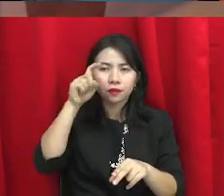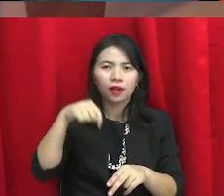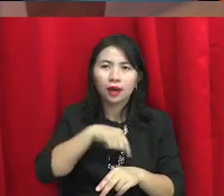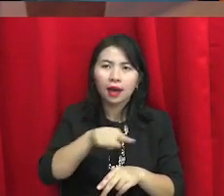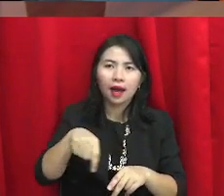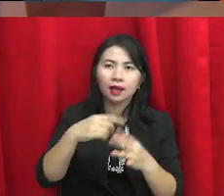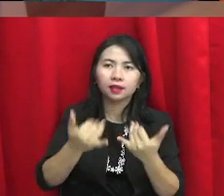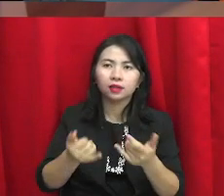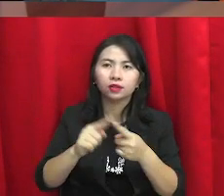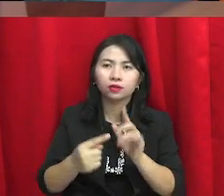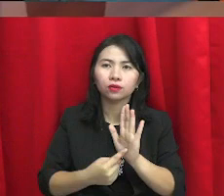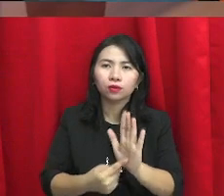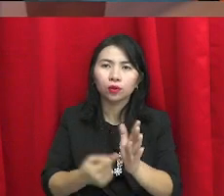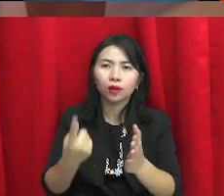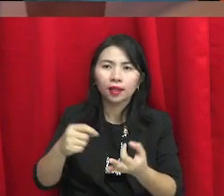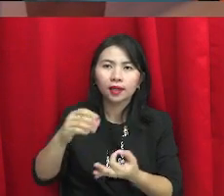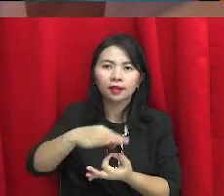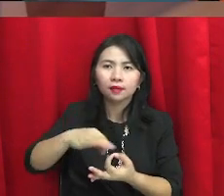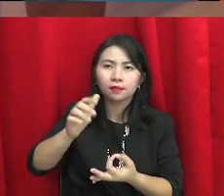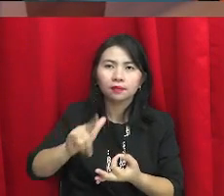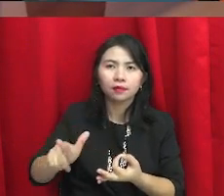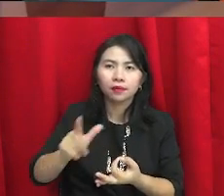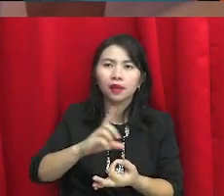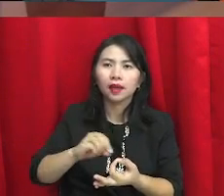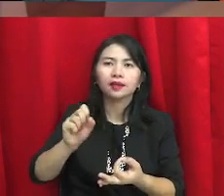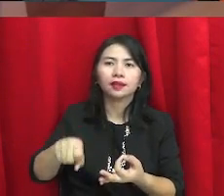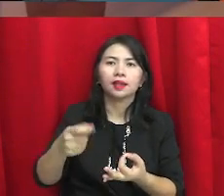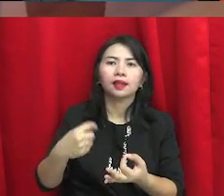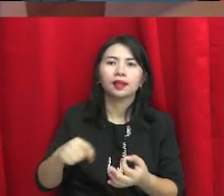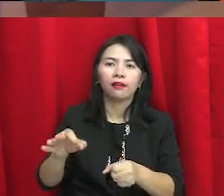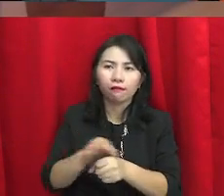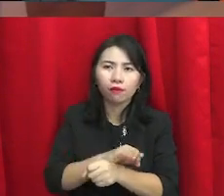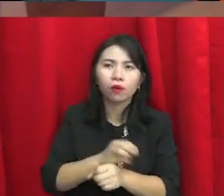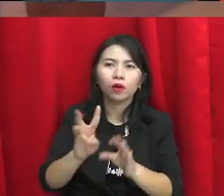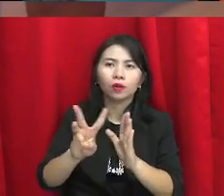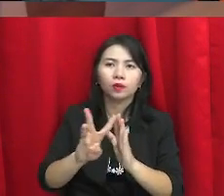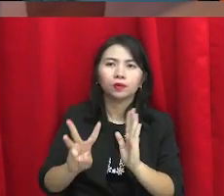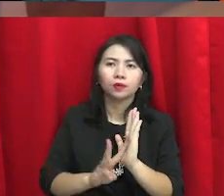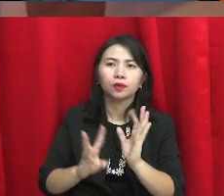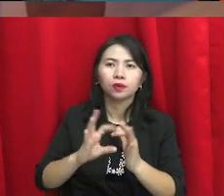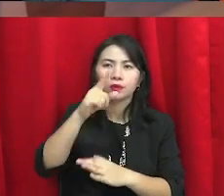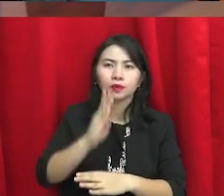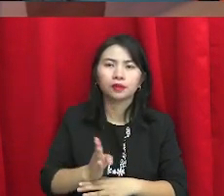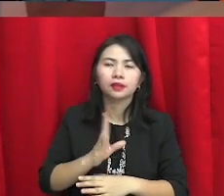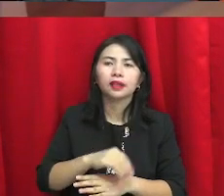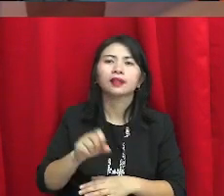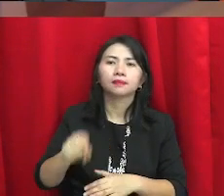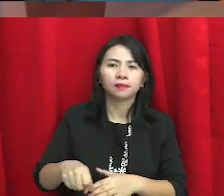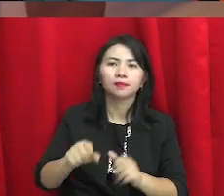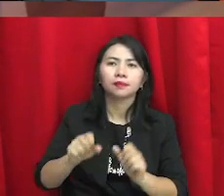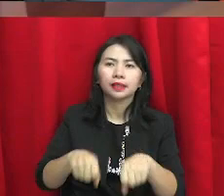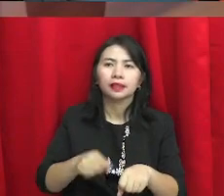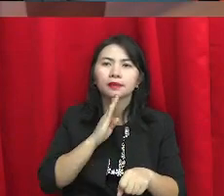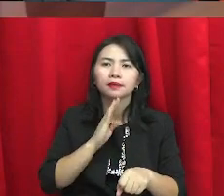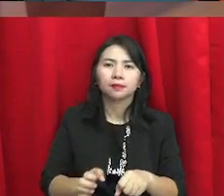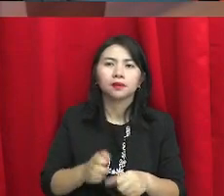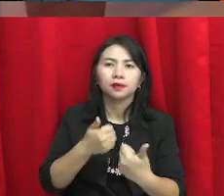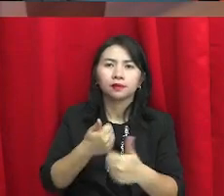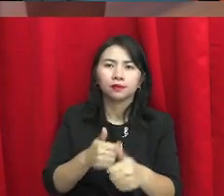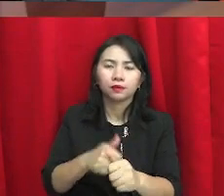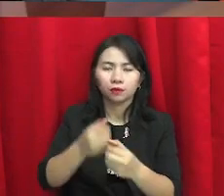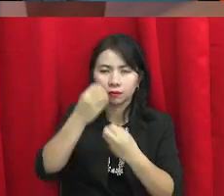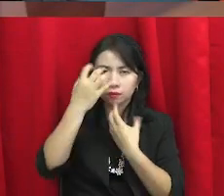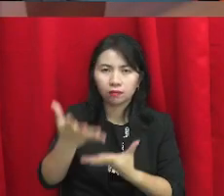yung spirituality and the full will ng Diyos at talagang masusunod. Walang halo.